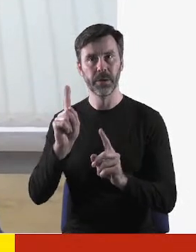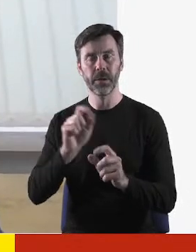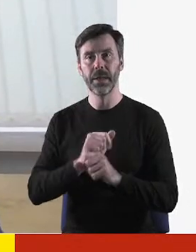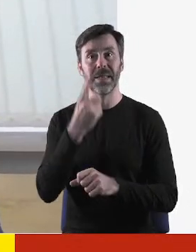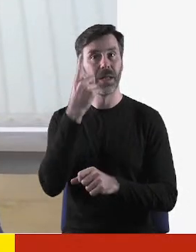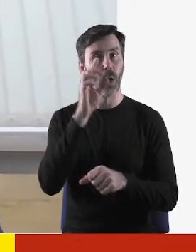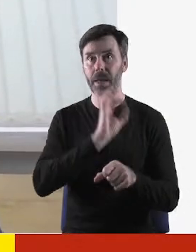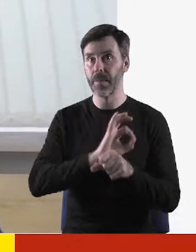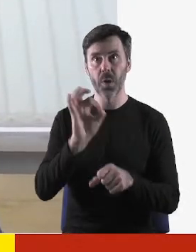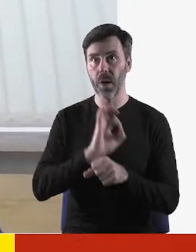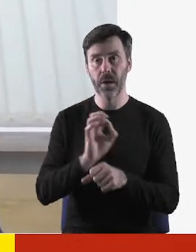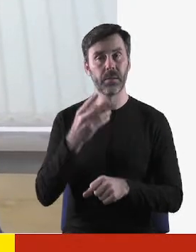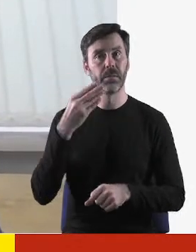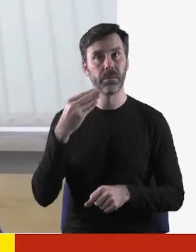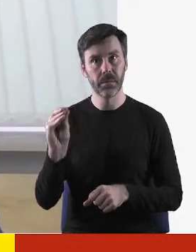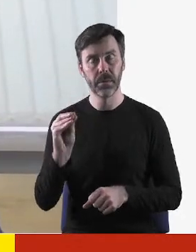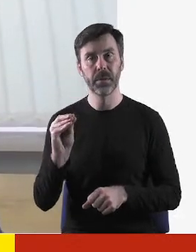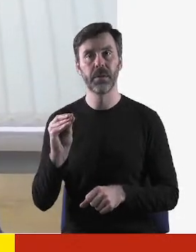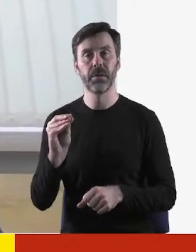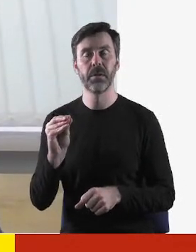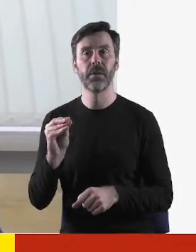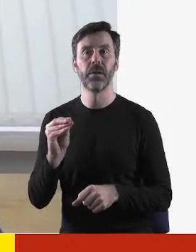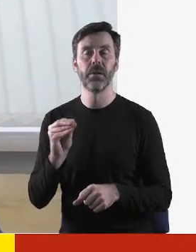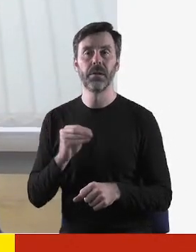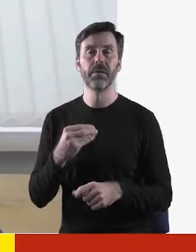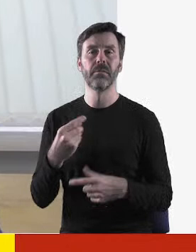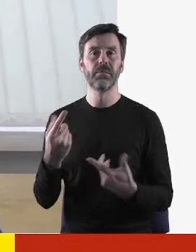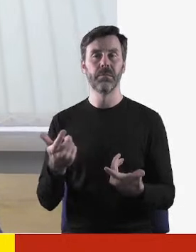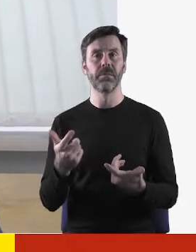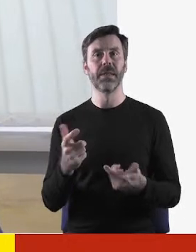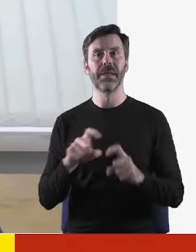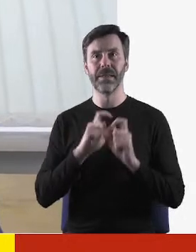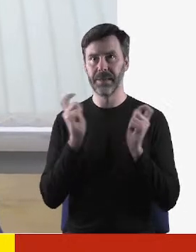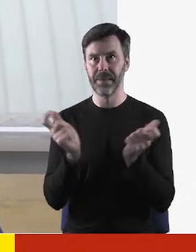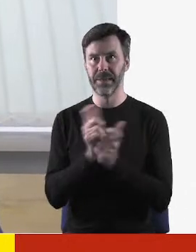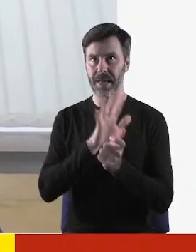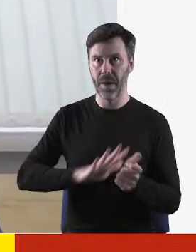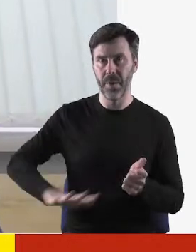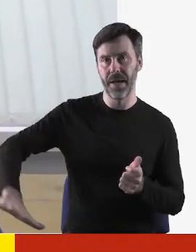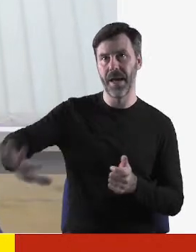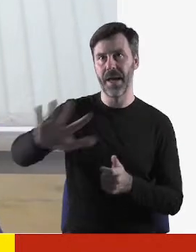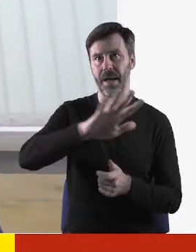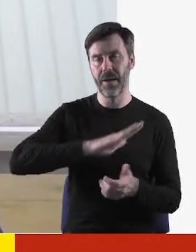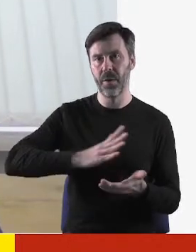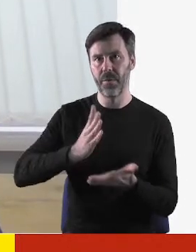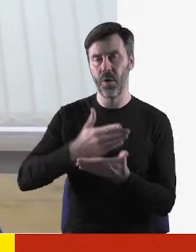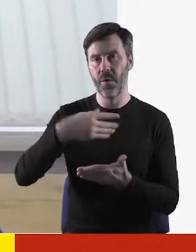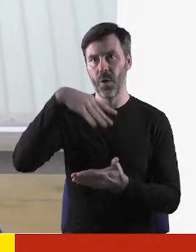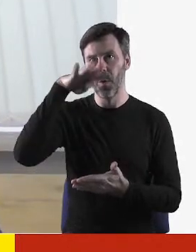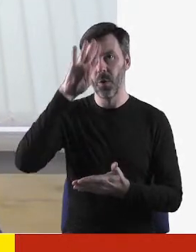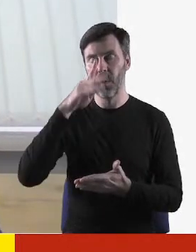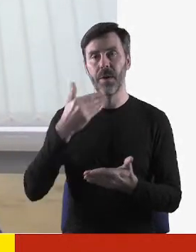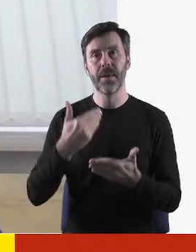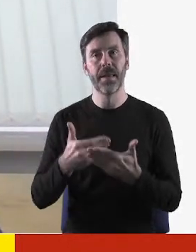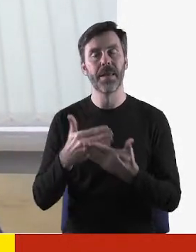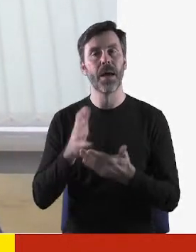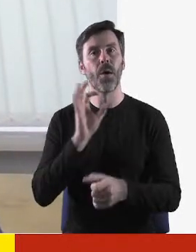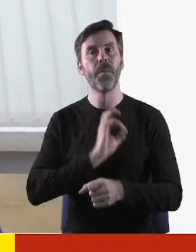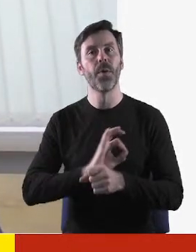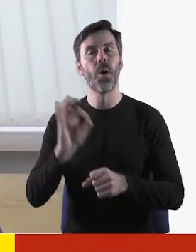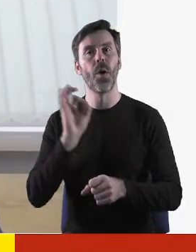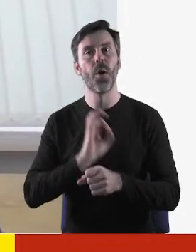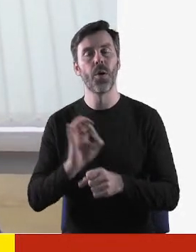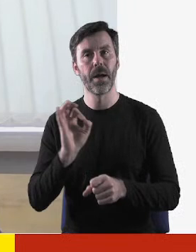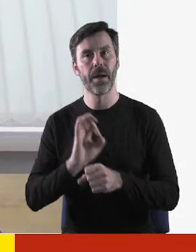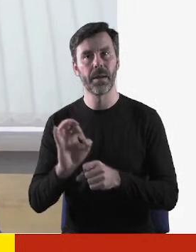projektu, ale całego naszego regionu. Stąd też projekt dotyczący